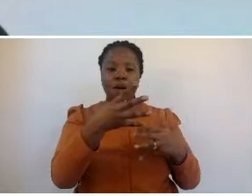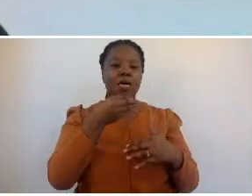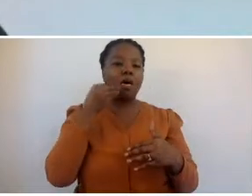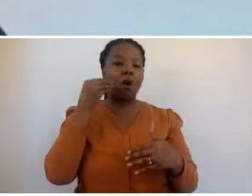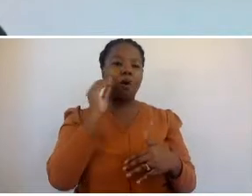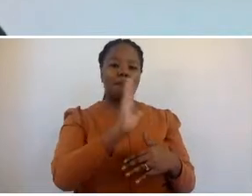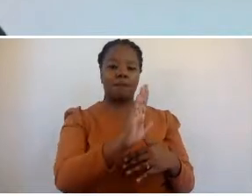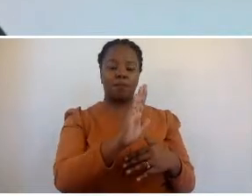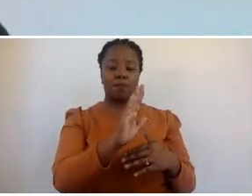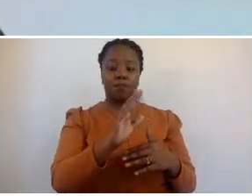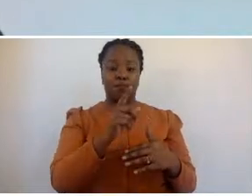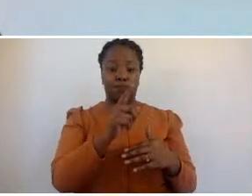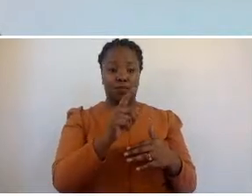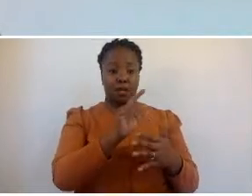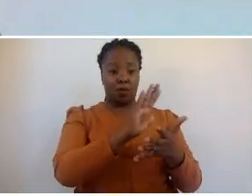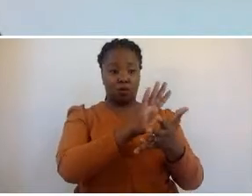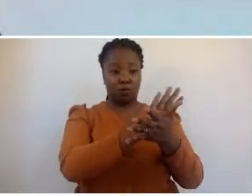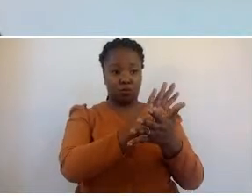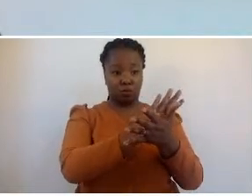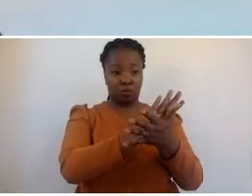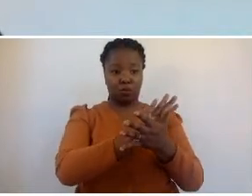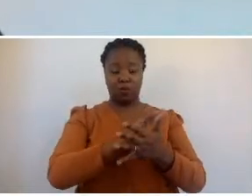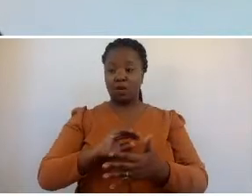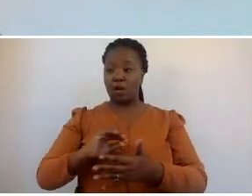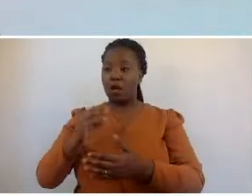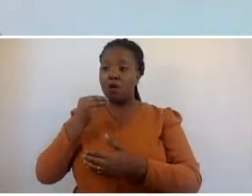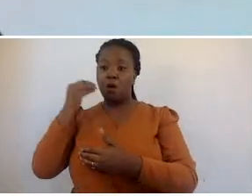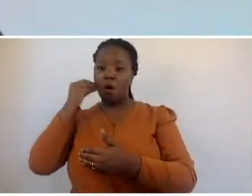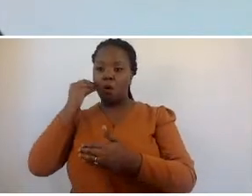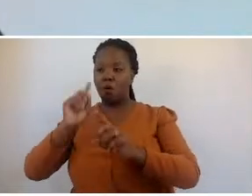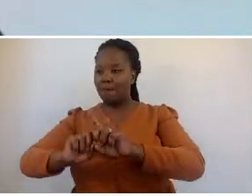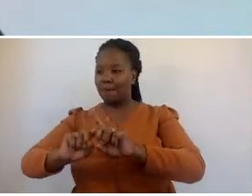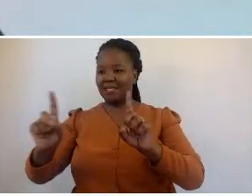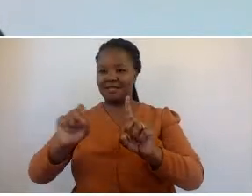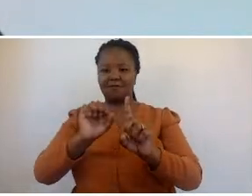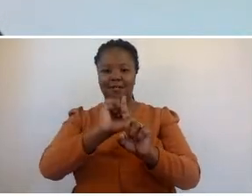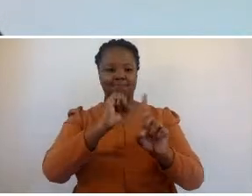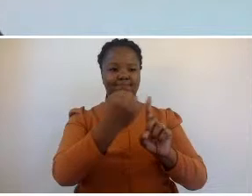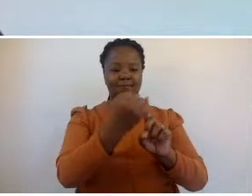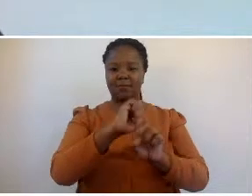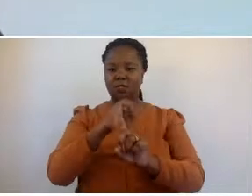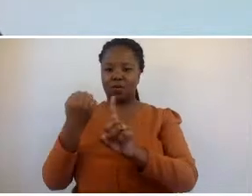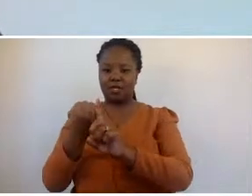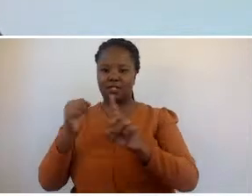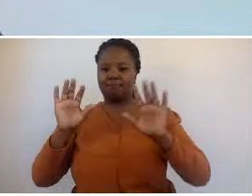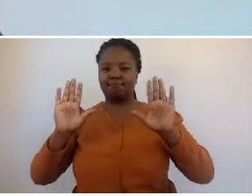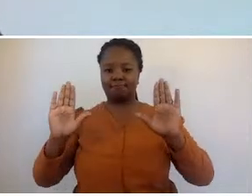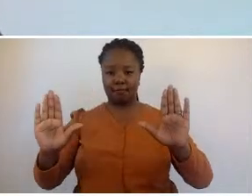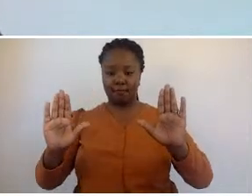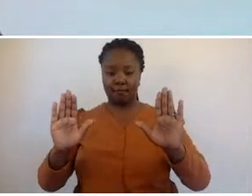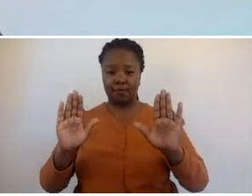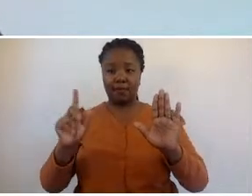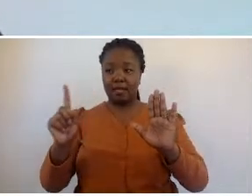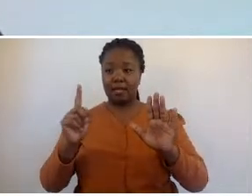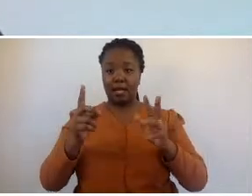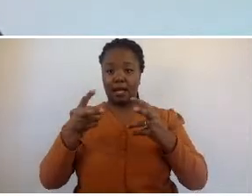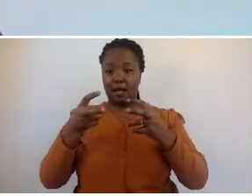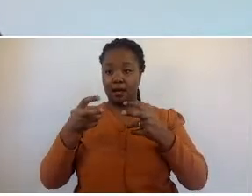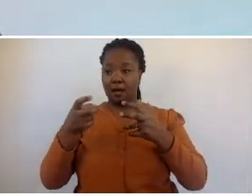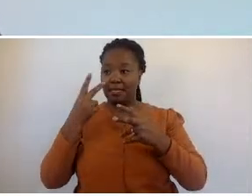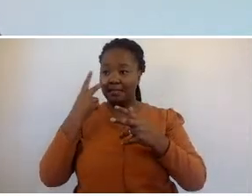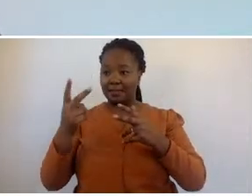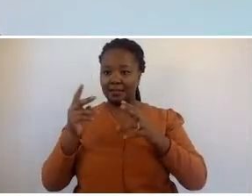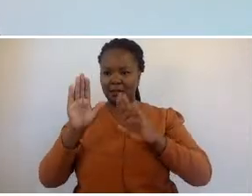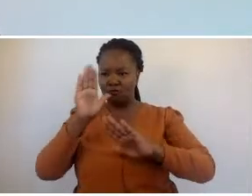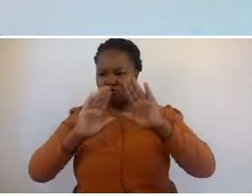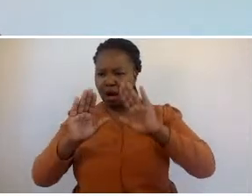eux, car les enseignants rencontrent les apprenants à l'école dans un environnement différent, un contexte différent. On voit les